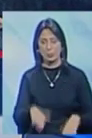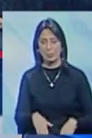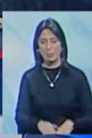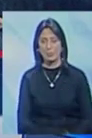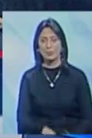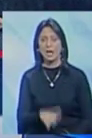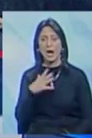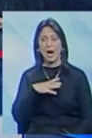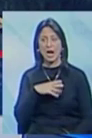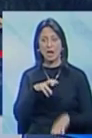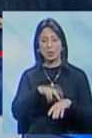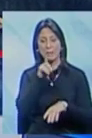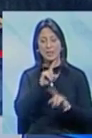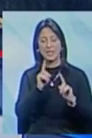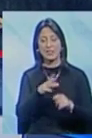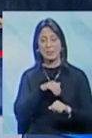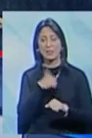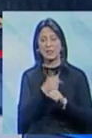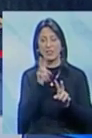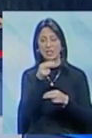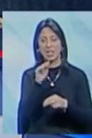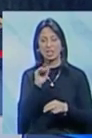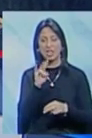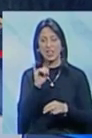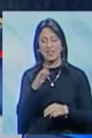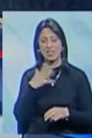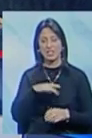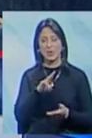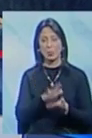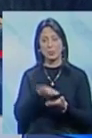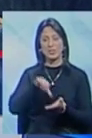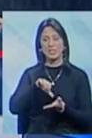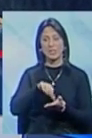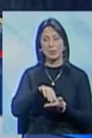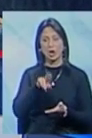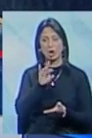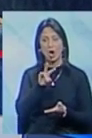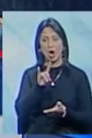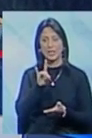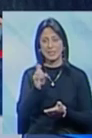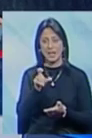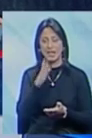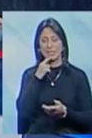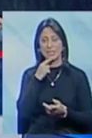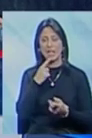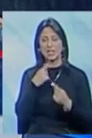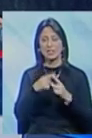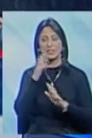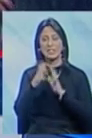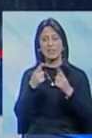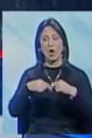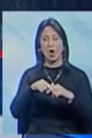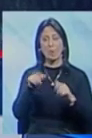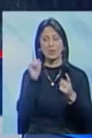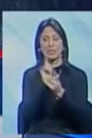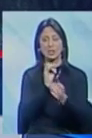მოინახულა. ქართველი მედიკოსის დაკავება იყო მთავარი თემა ჟენევაში საქართველოს მუდმივი წარმომადგენლის ვიქტორ დოლიძისა და წითელი ჯვრის საერთაშორისო